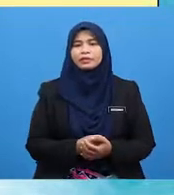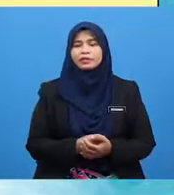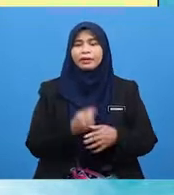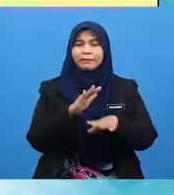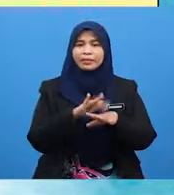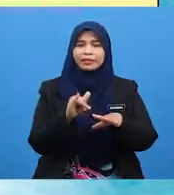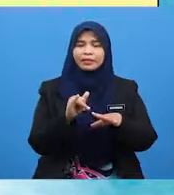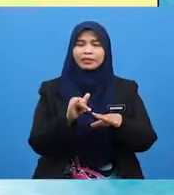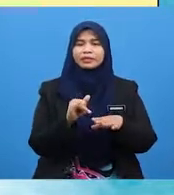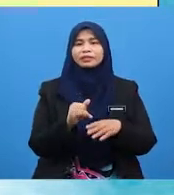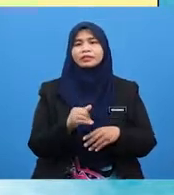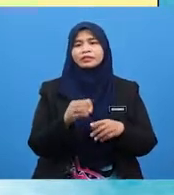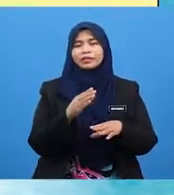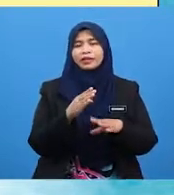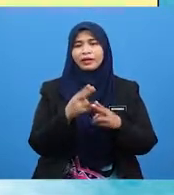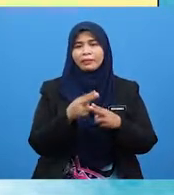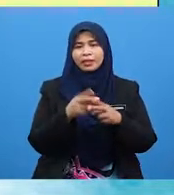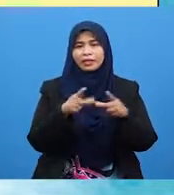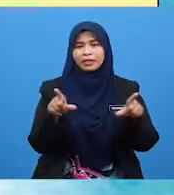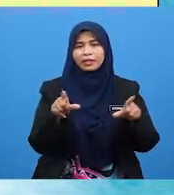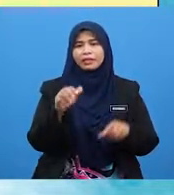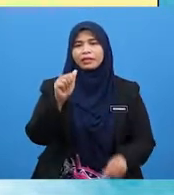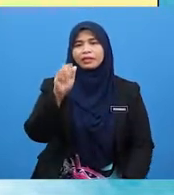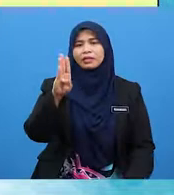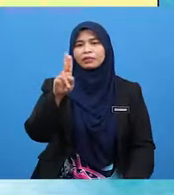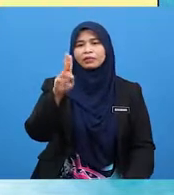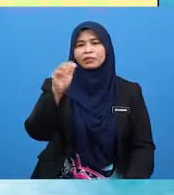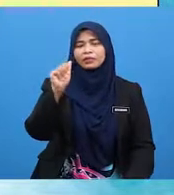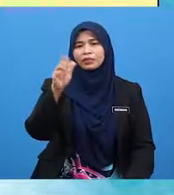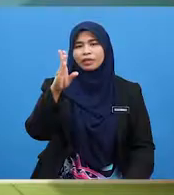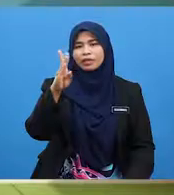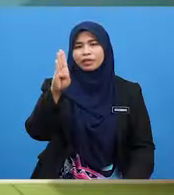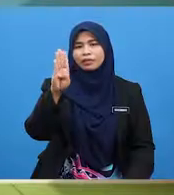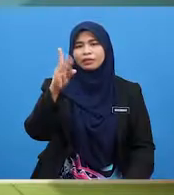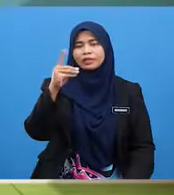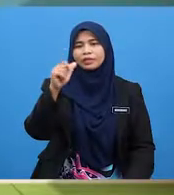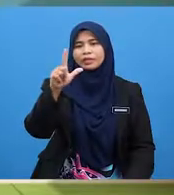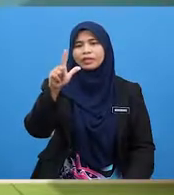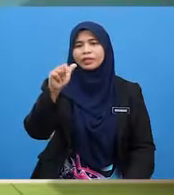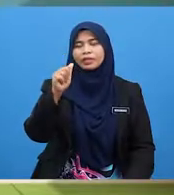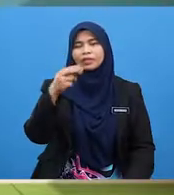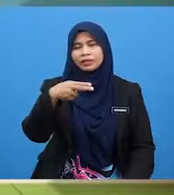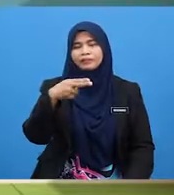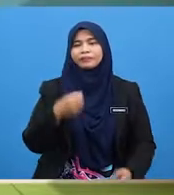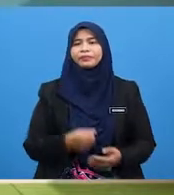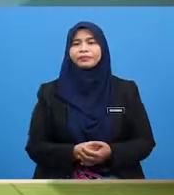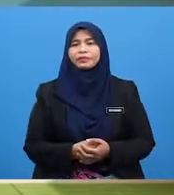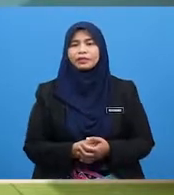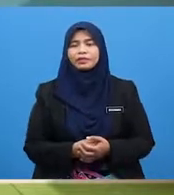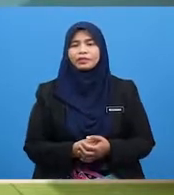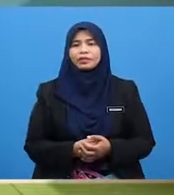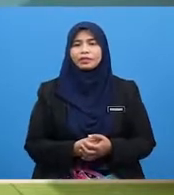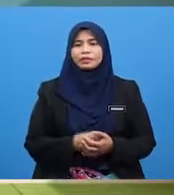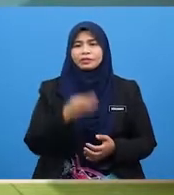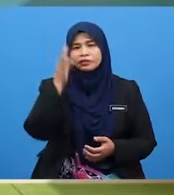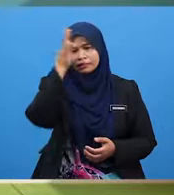yang diberikan kepada Imam Malik ialah Abu Abdillah. Murid-murid, kepribadian Imam Malik yang